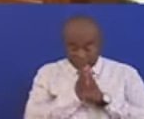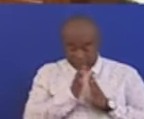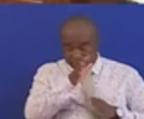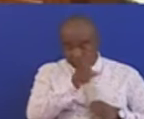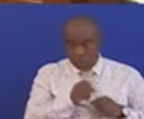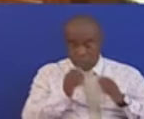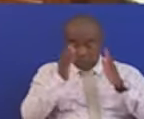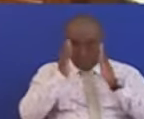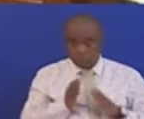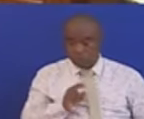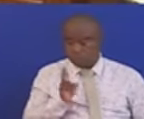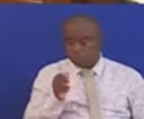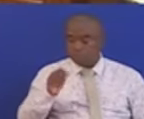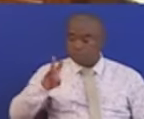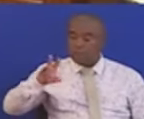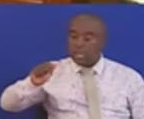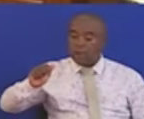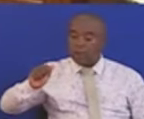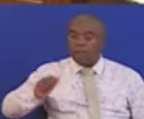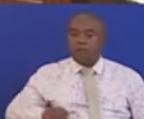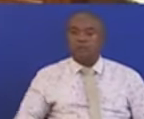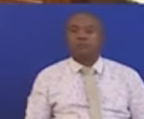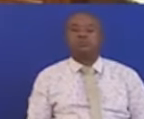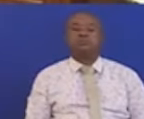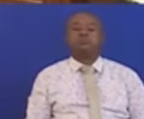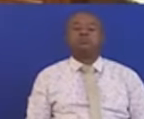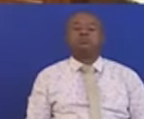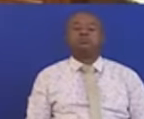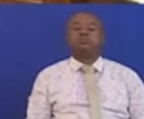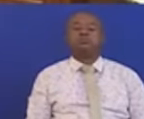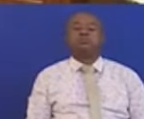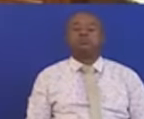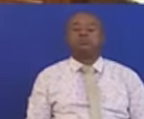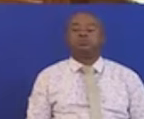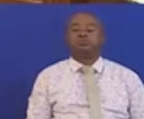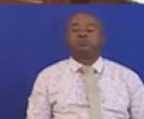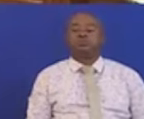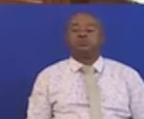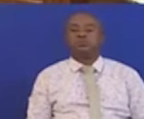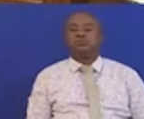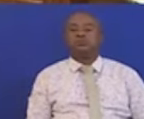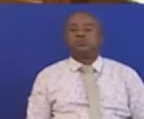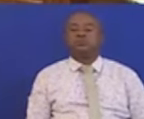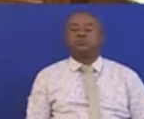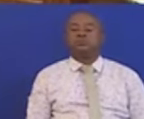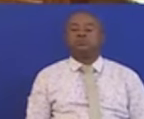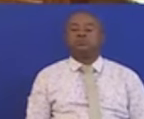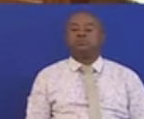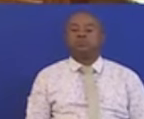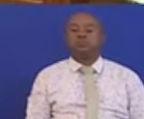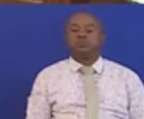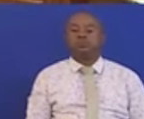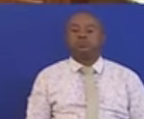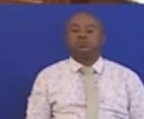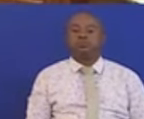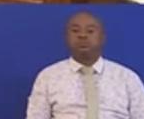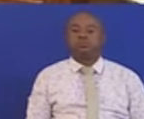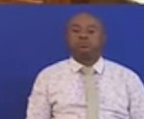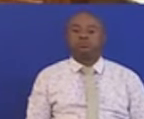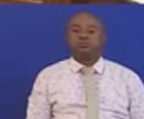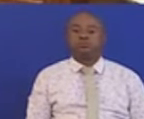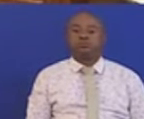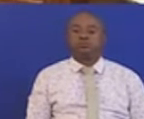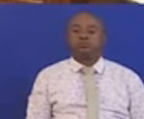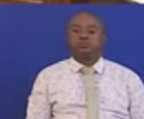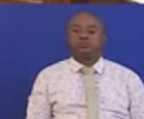nam taja MH eshima hawa subira ma funga mhh zakaria Paul isay na mhh tasc Rut mogo